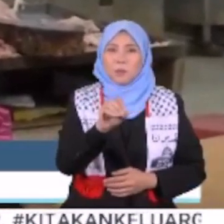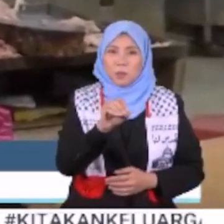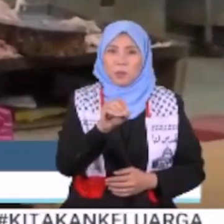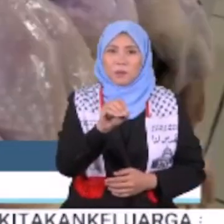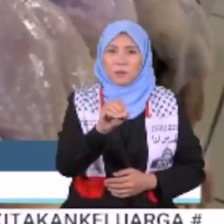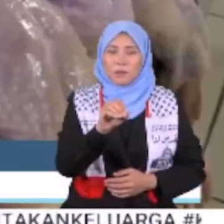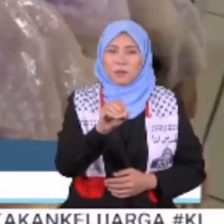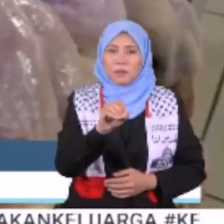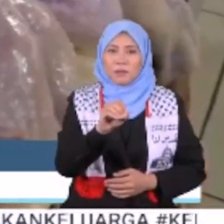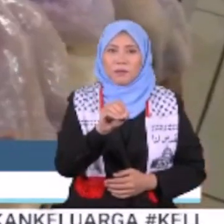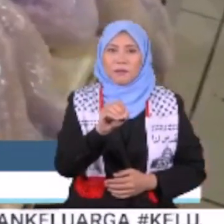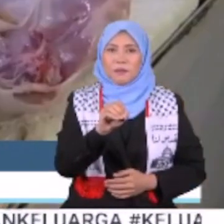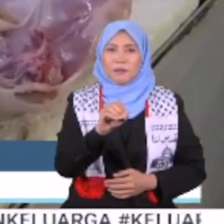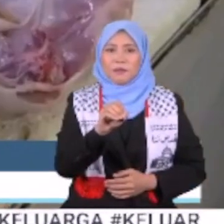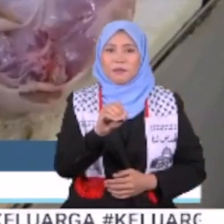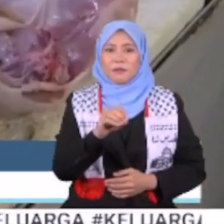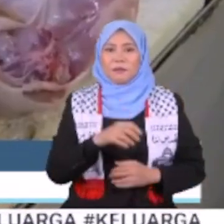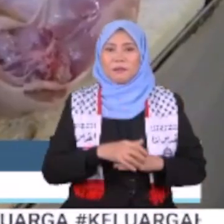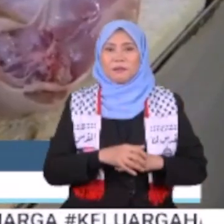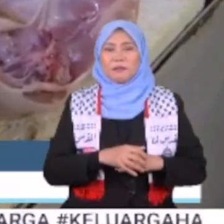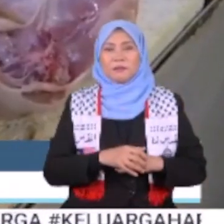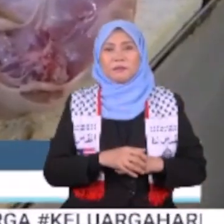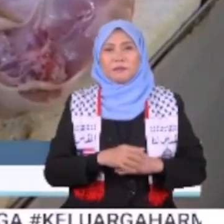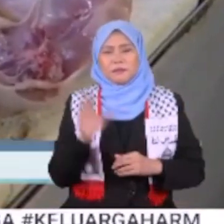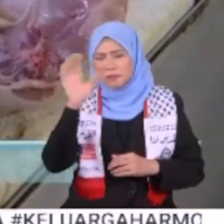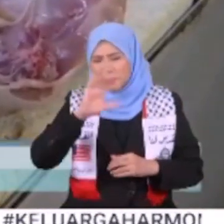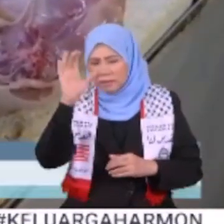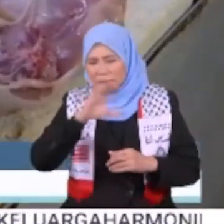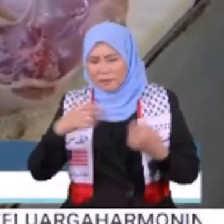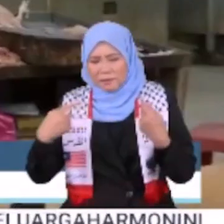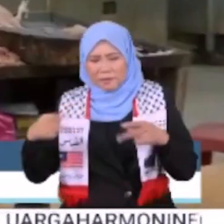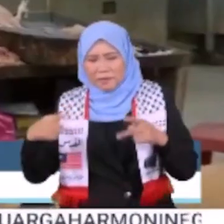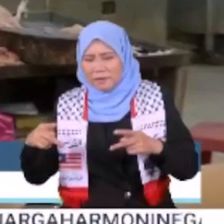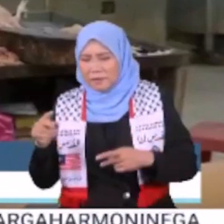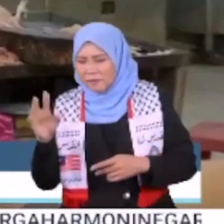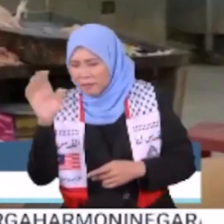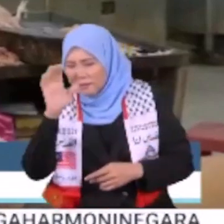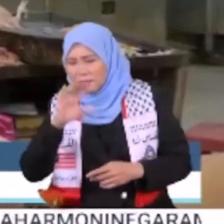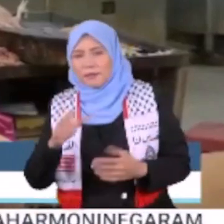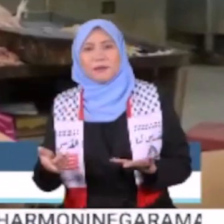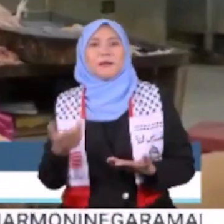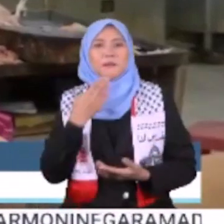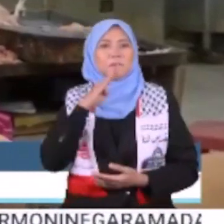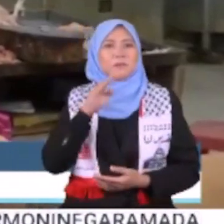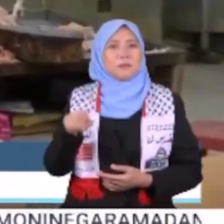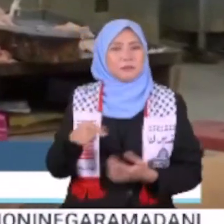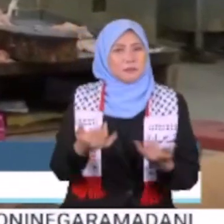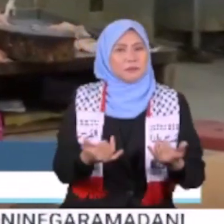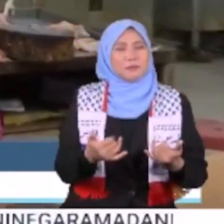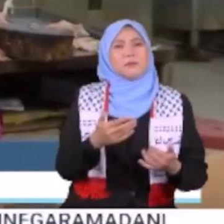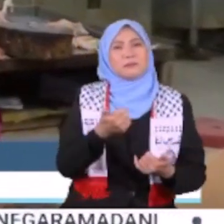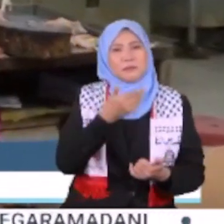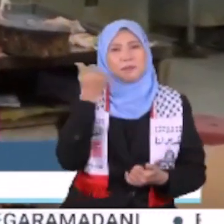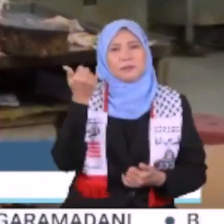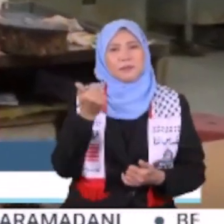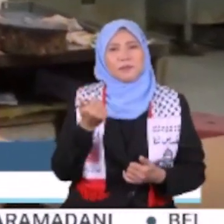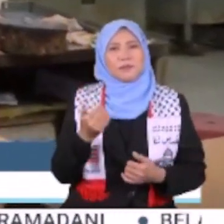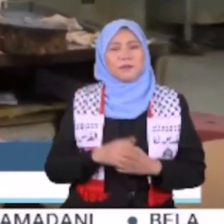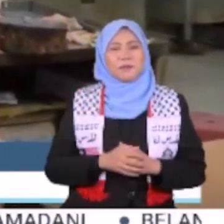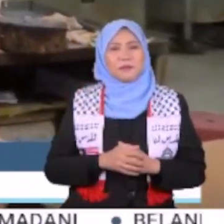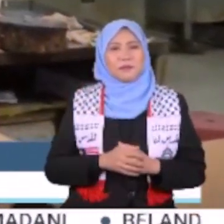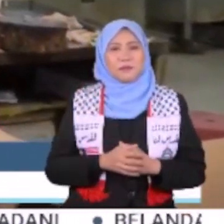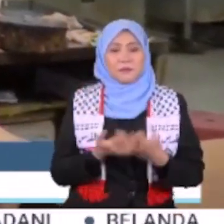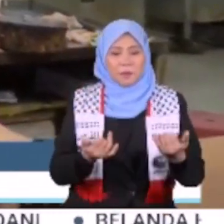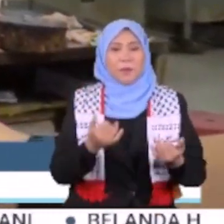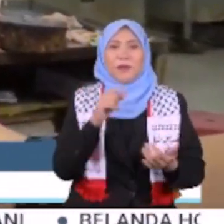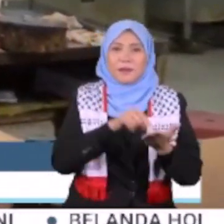boleh. Dulu nak 100 hektar nana. Kak nak cari tepi jalan lah mana ni. Alhamdulillah. Oh, tu jadi mahal dulu tu.